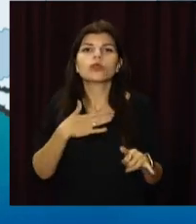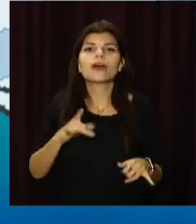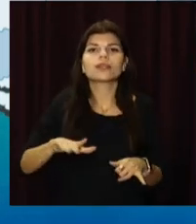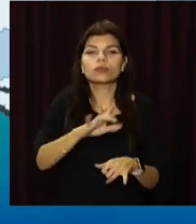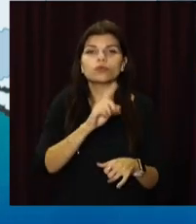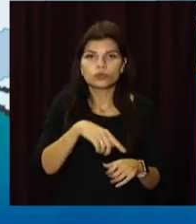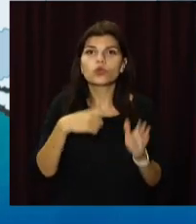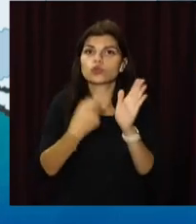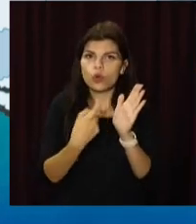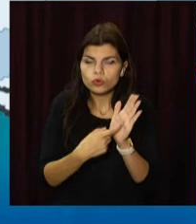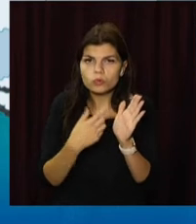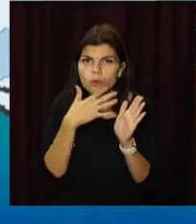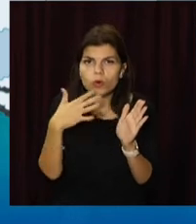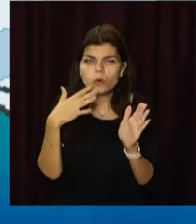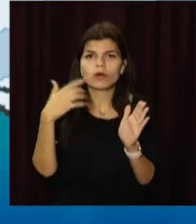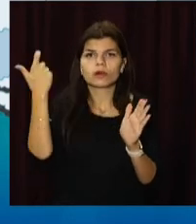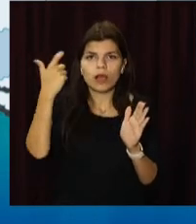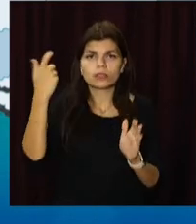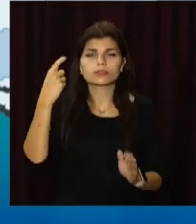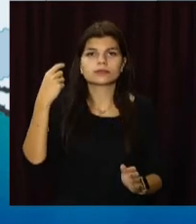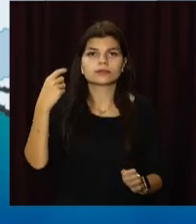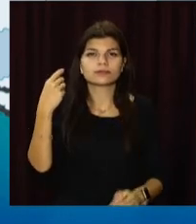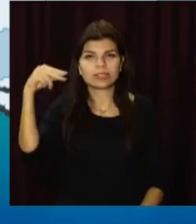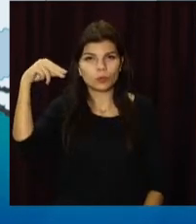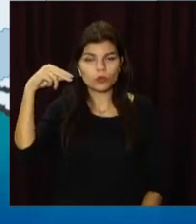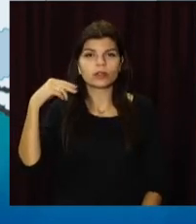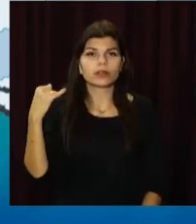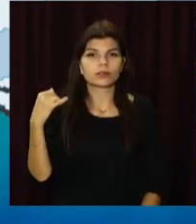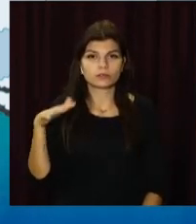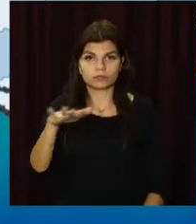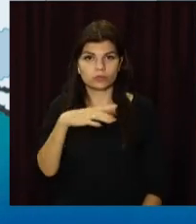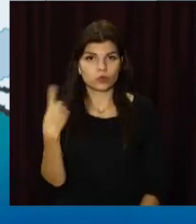регіону, фіксують у Донецькій, Запорізькій, Харківській та Львівській областях.